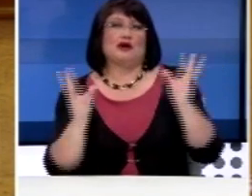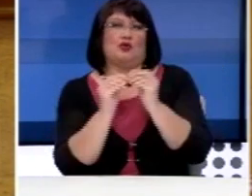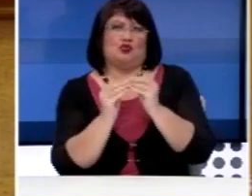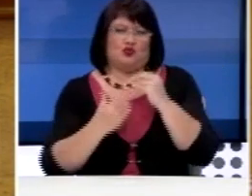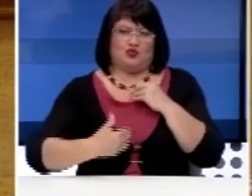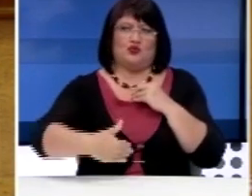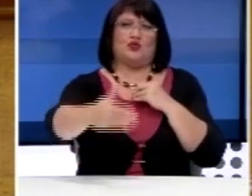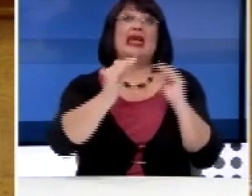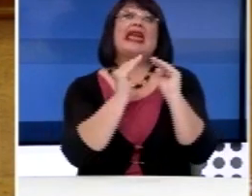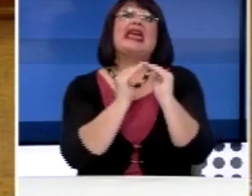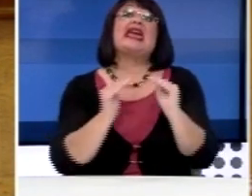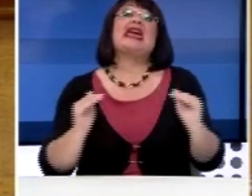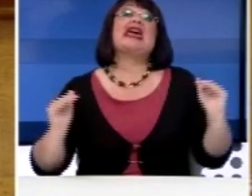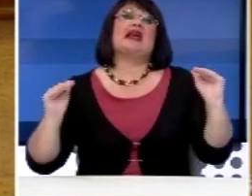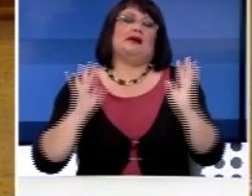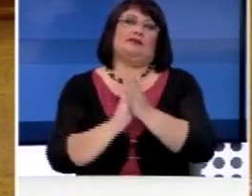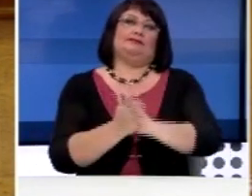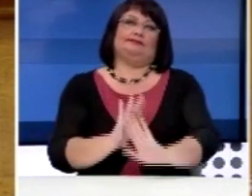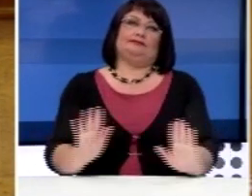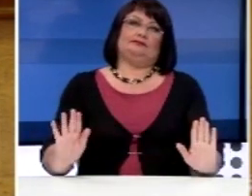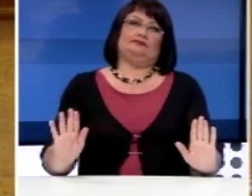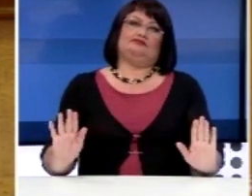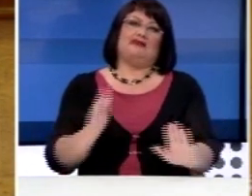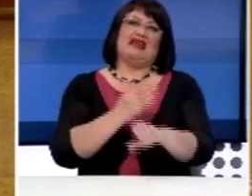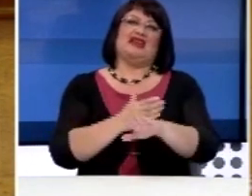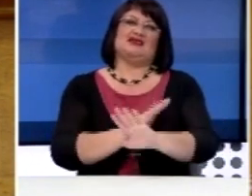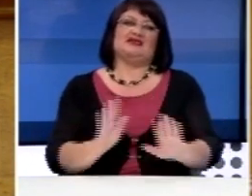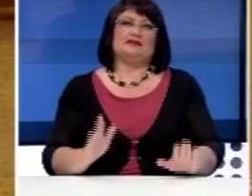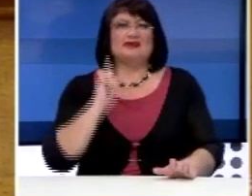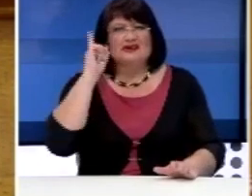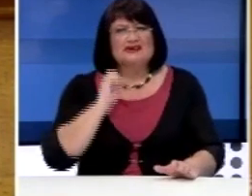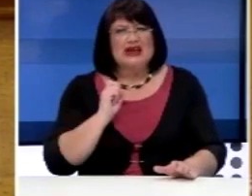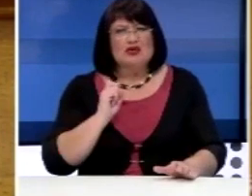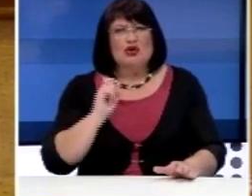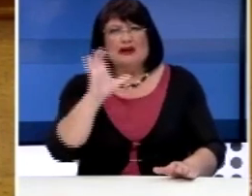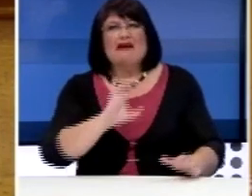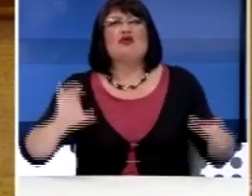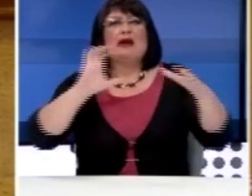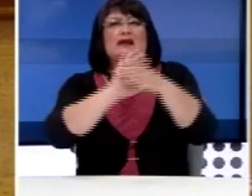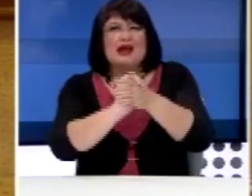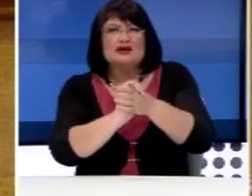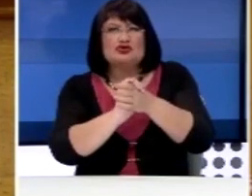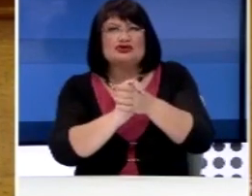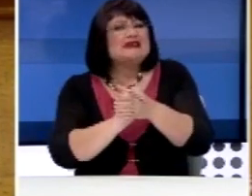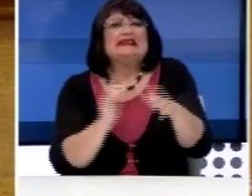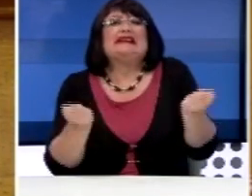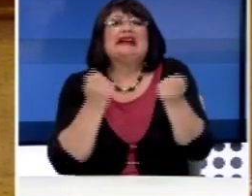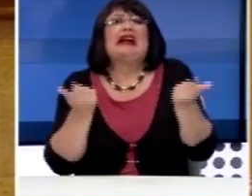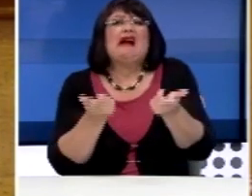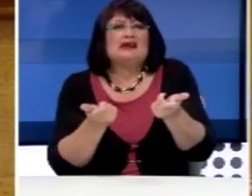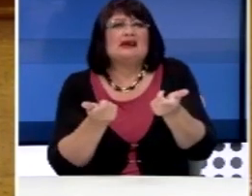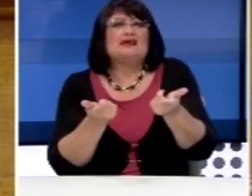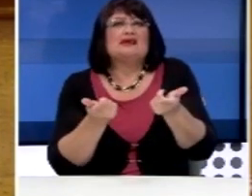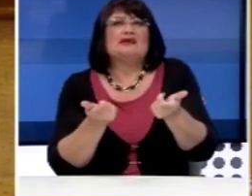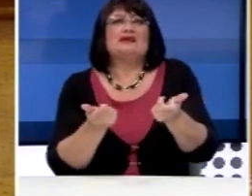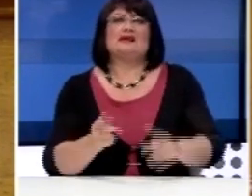της την ειρήνη στο έδαφος της. Όταν ξέρουμε όλοι ότι η Ευρωπαϊκή Ένωση, οι δυνάμεις της, οργάνωσαν